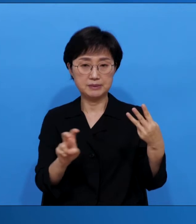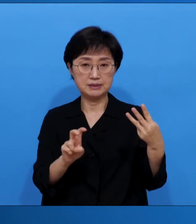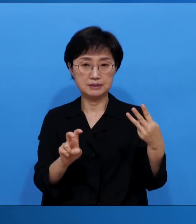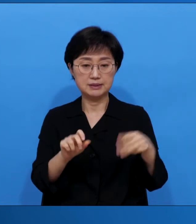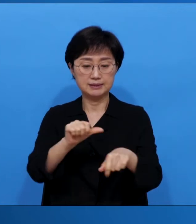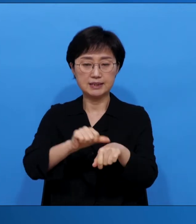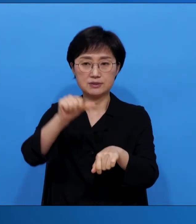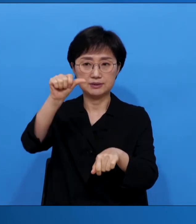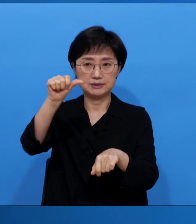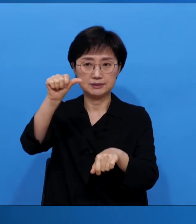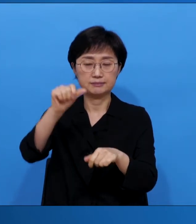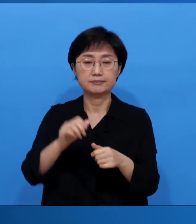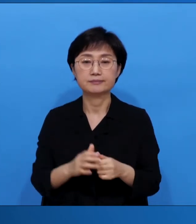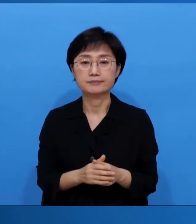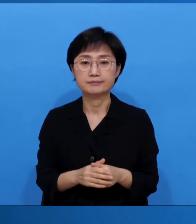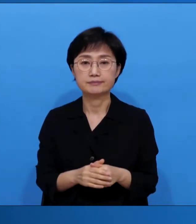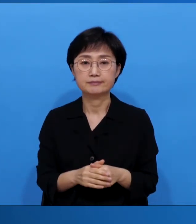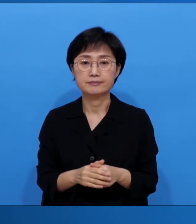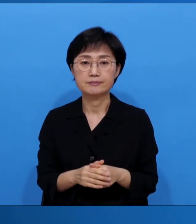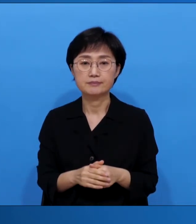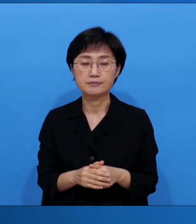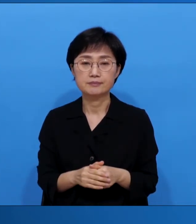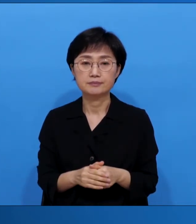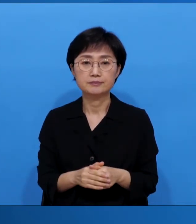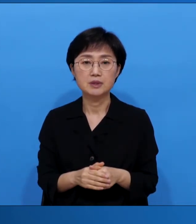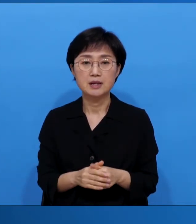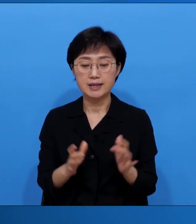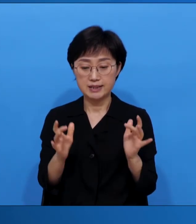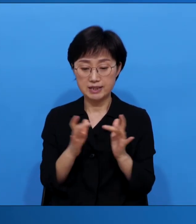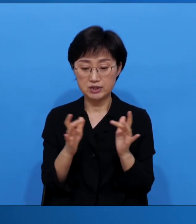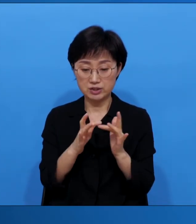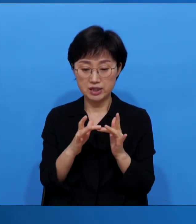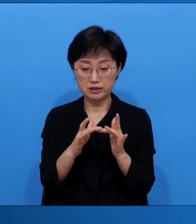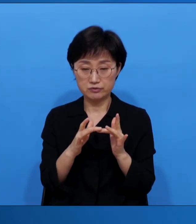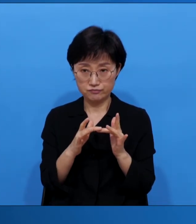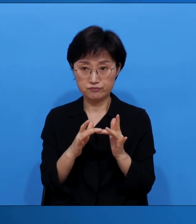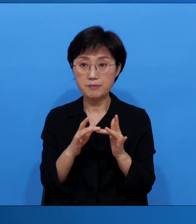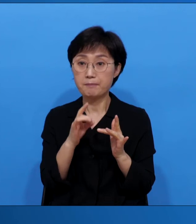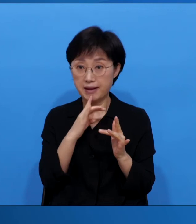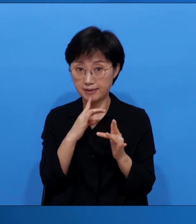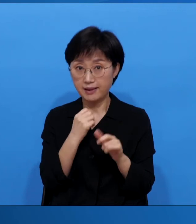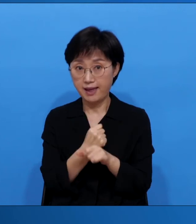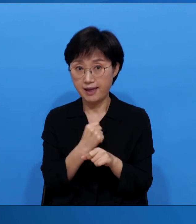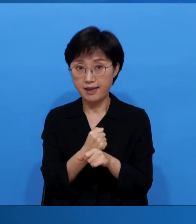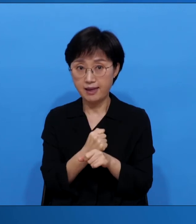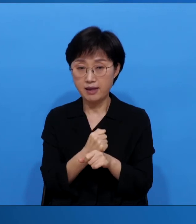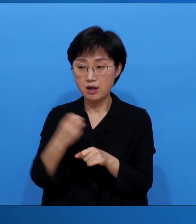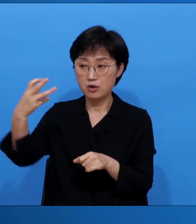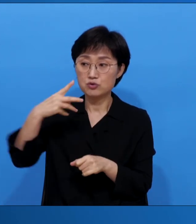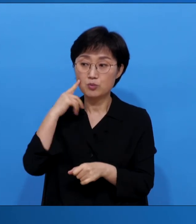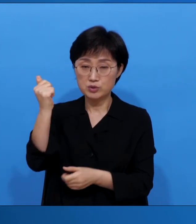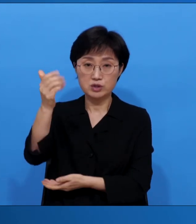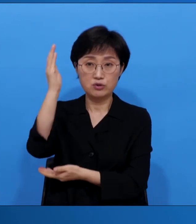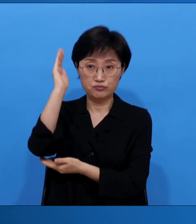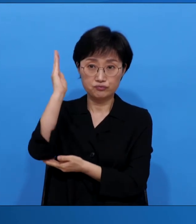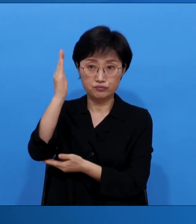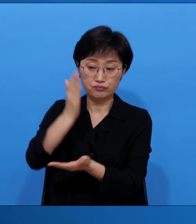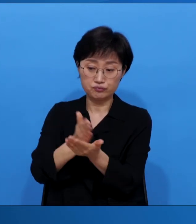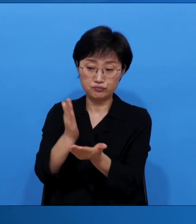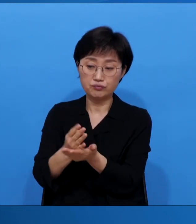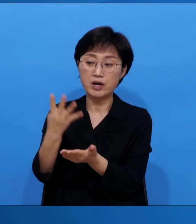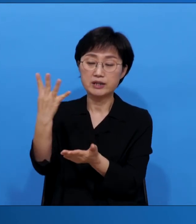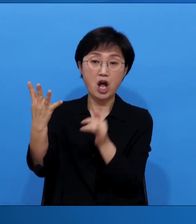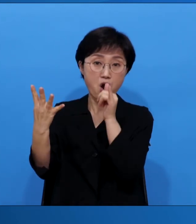TV에서 방송됩니다. 이번 학기도 온라인으로 진행되며 중대원장 류광수 목사의 전도학 4강의와